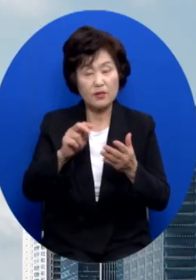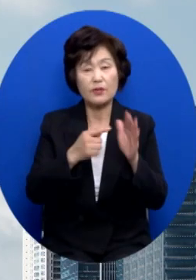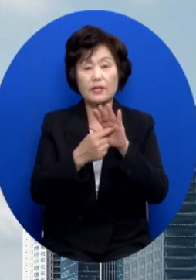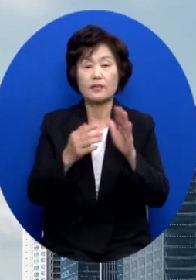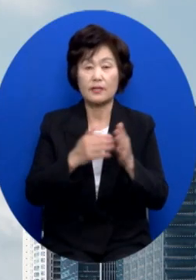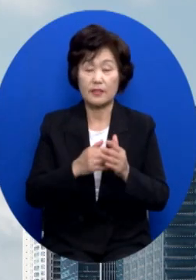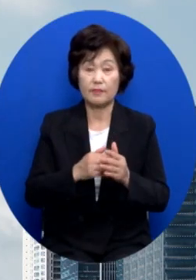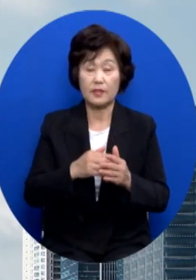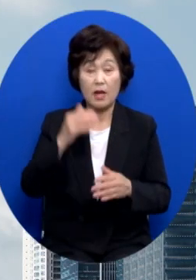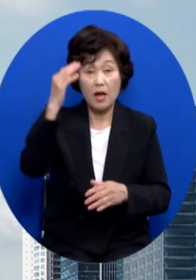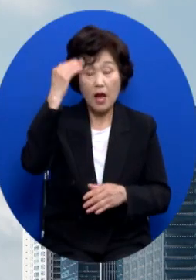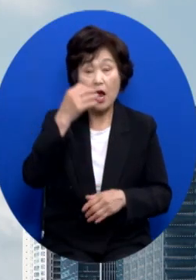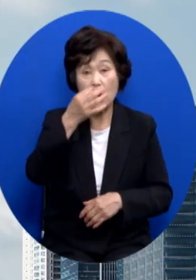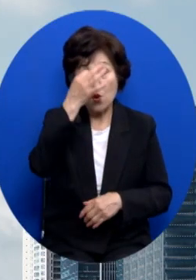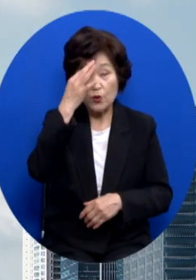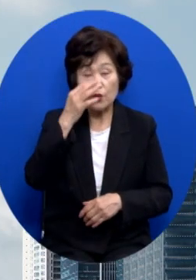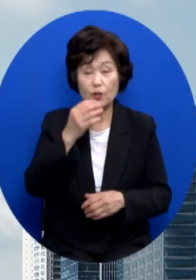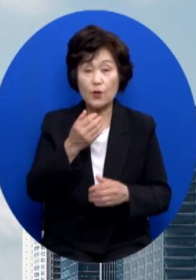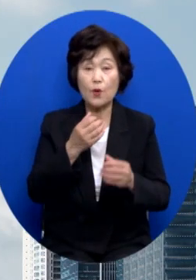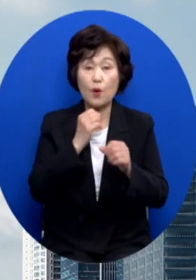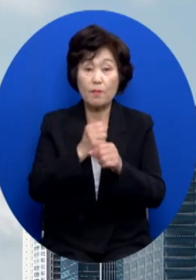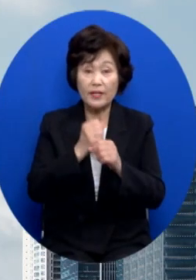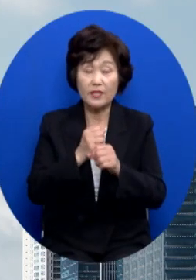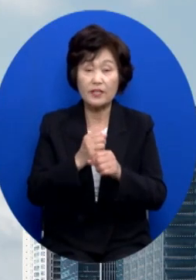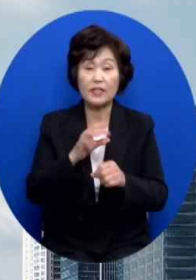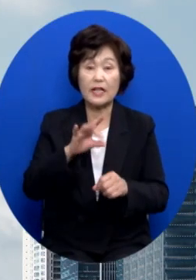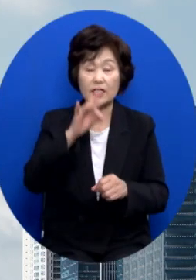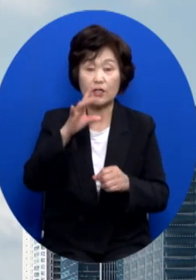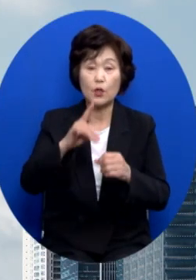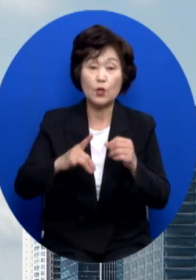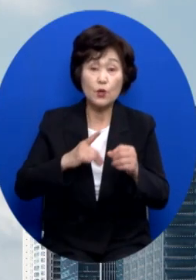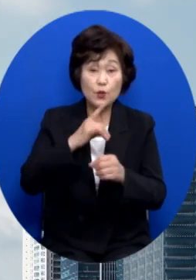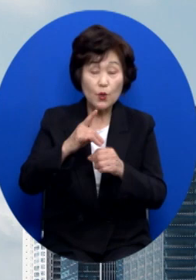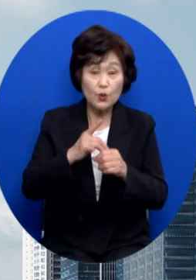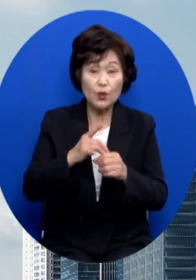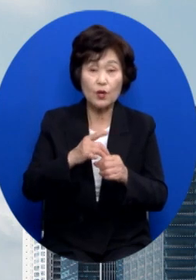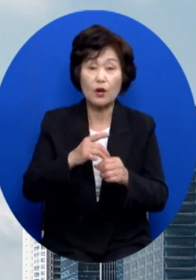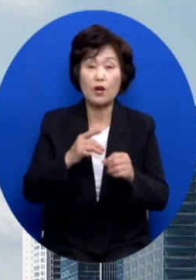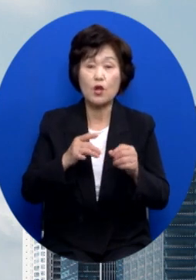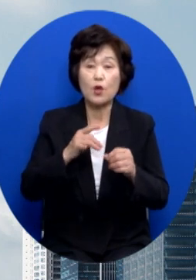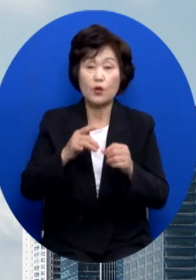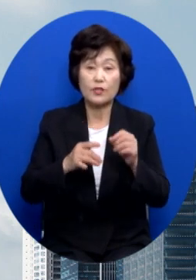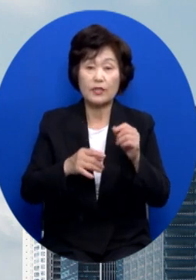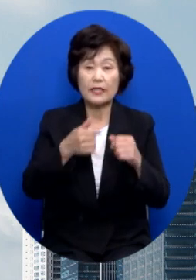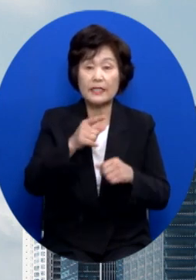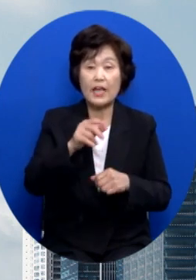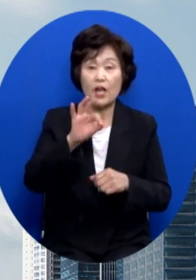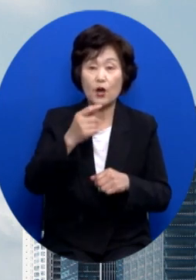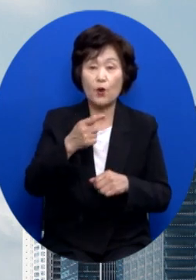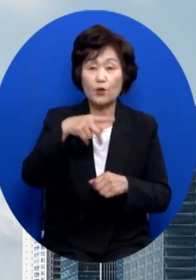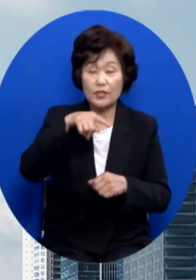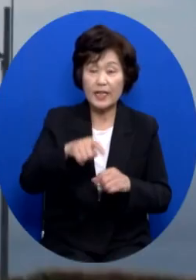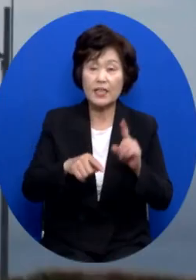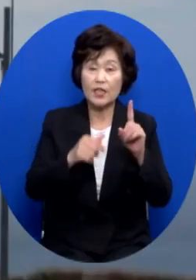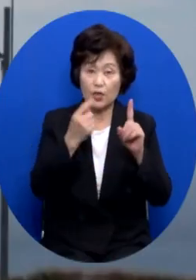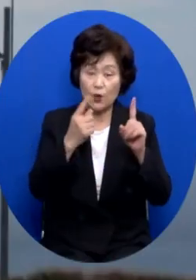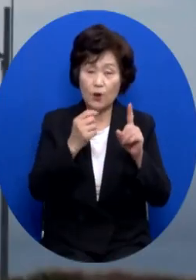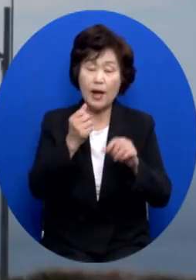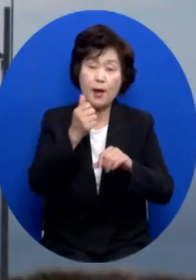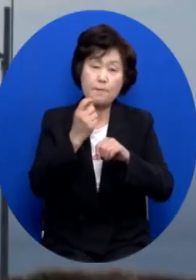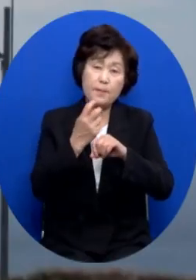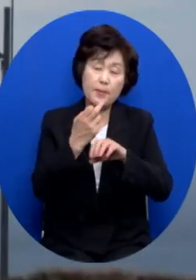우리 기술로 개발한 국내 첫 초소형 군집 위성 네온셋 1호가 최종적으로 발사에 성공했습니다.